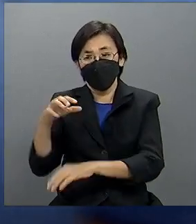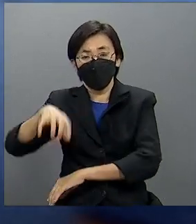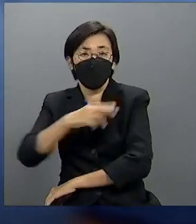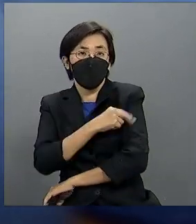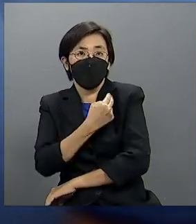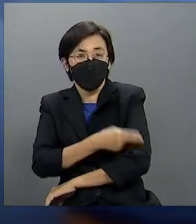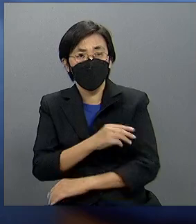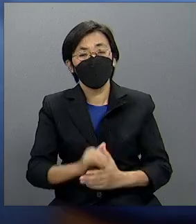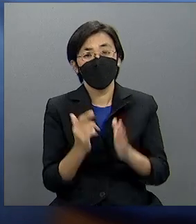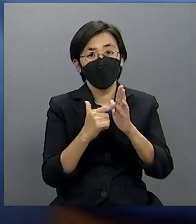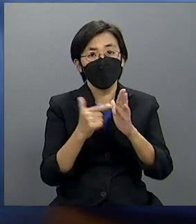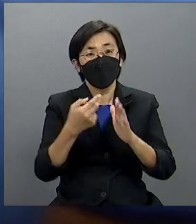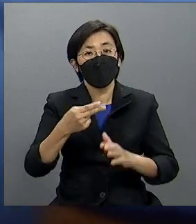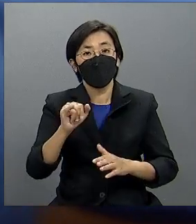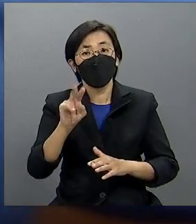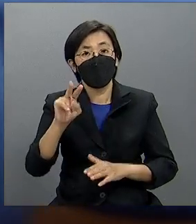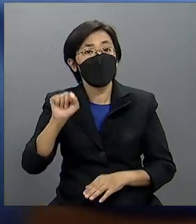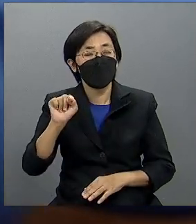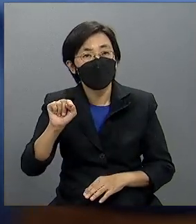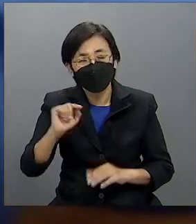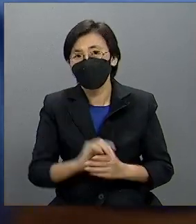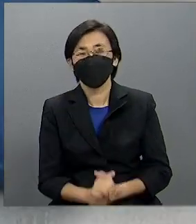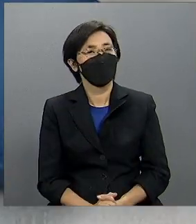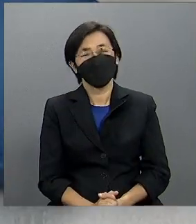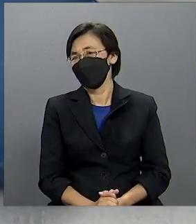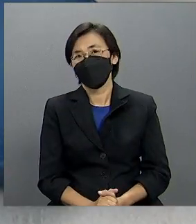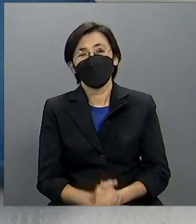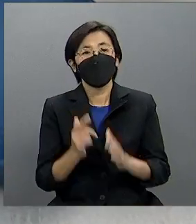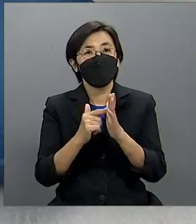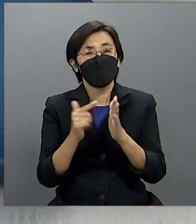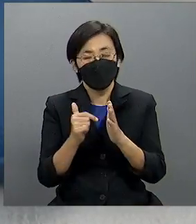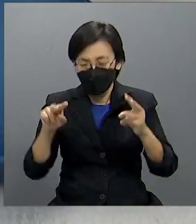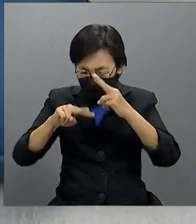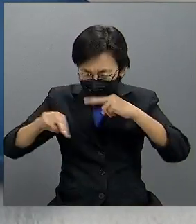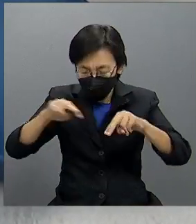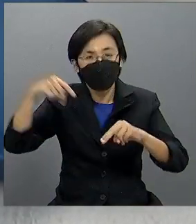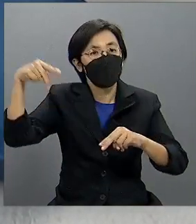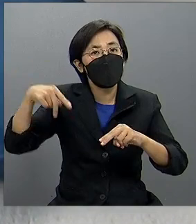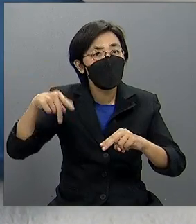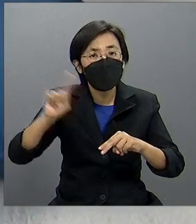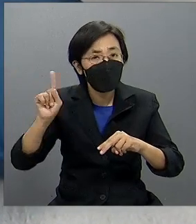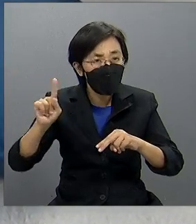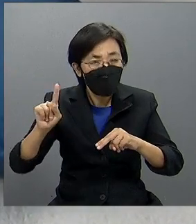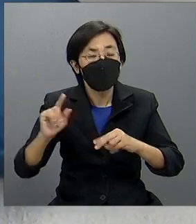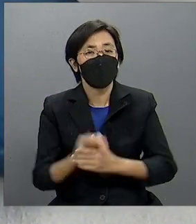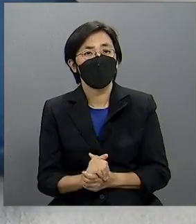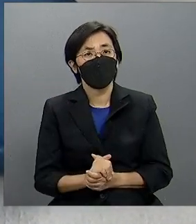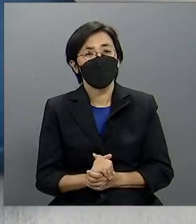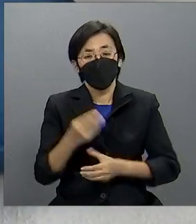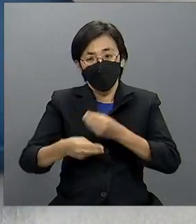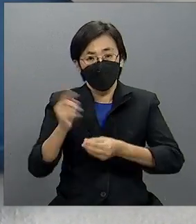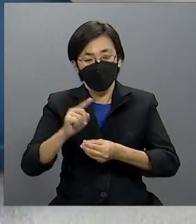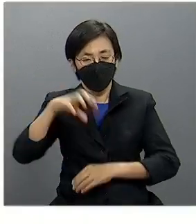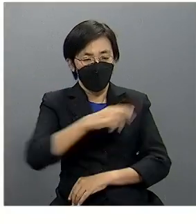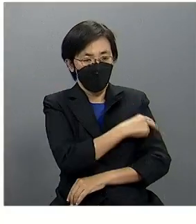นี่ยเป็นยาที่ขึ้นมากว่านั้นอีกเราเรียกว่ายาควบคุมพิเศษควบคุมพิเศษแล้วก็คือว่าต้องขายในสถานพยาบาลเท่านั้นนะ